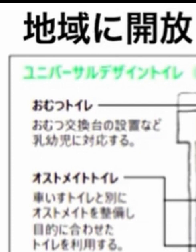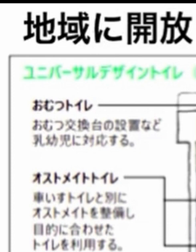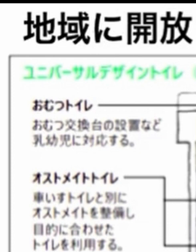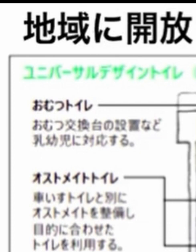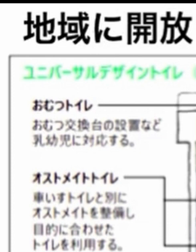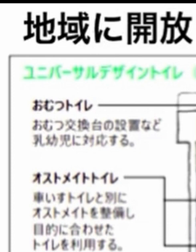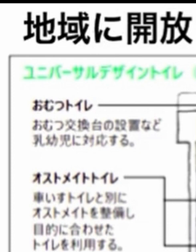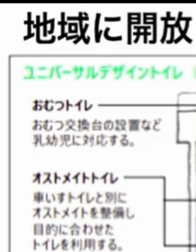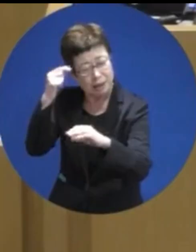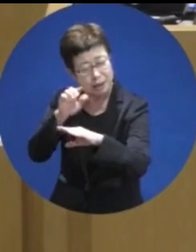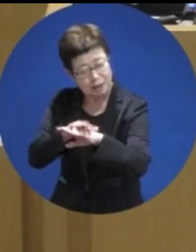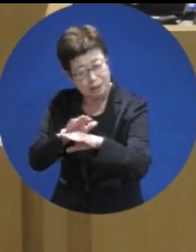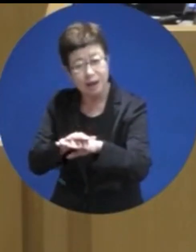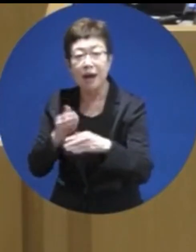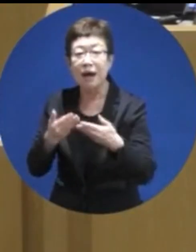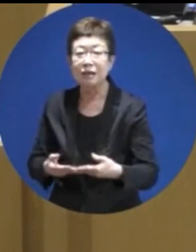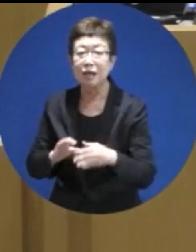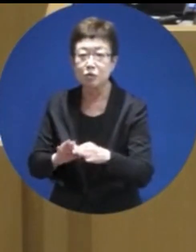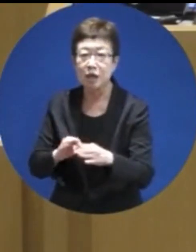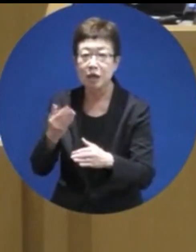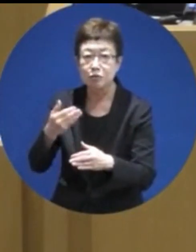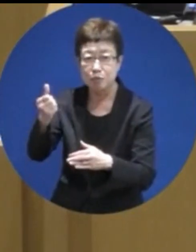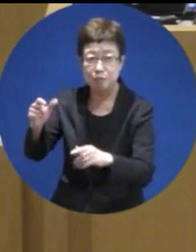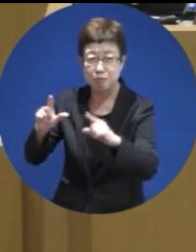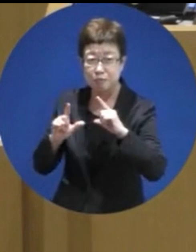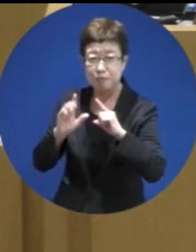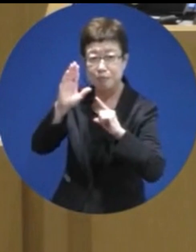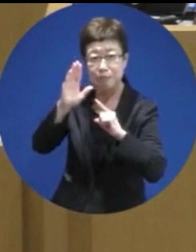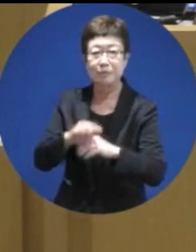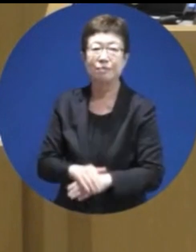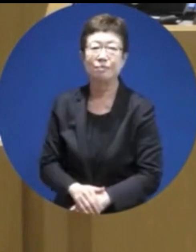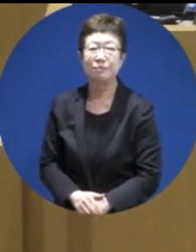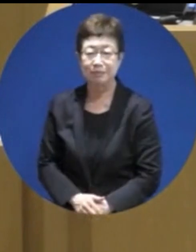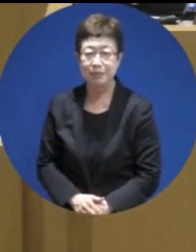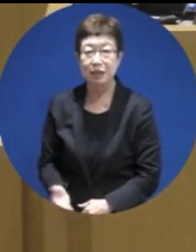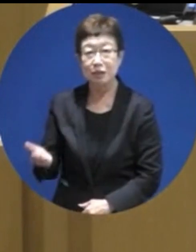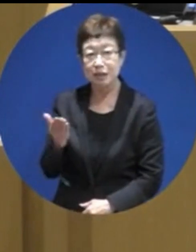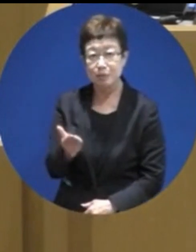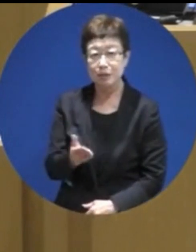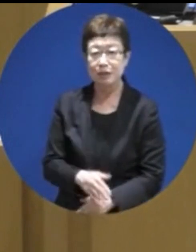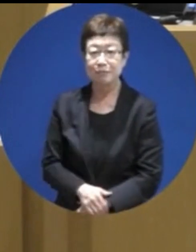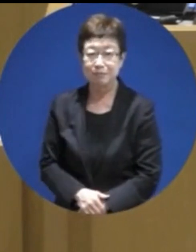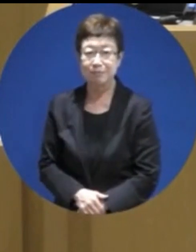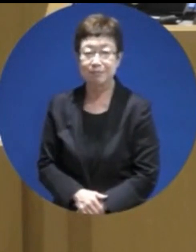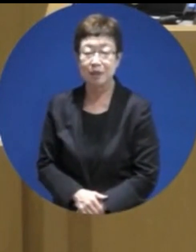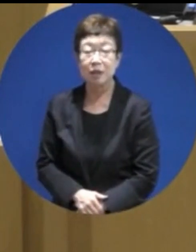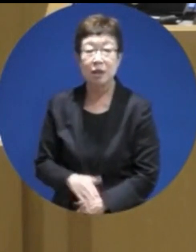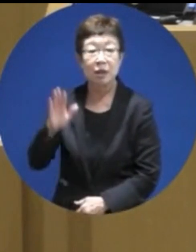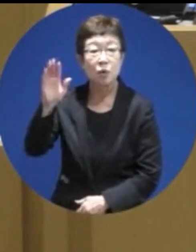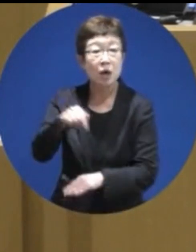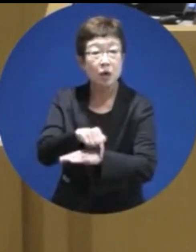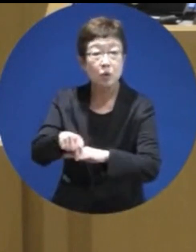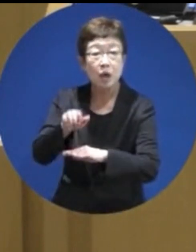展望、並びに安全の担保に関して区長に伺います。次の質問に入ります。 これから